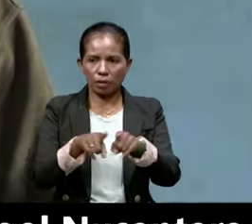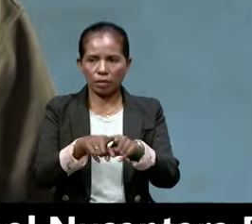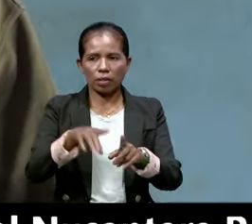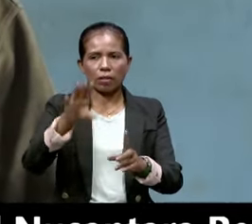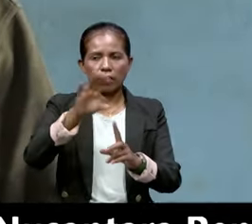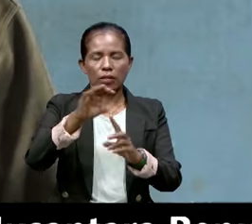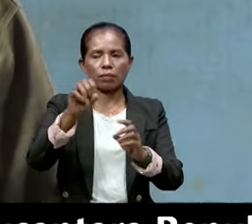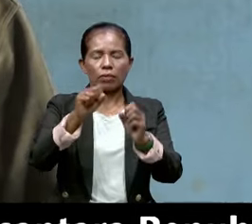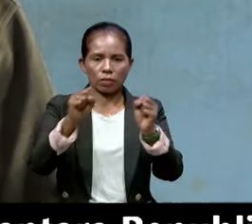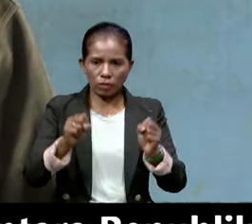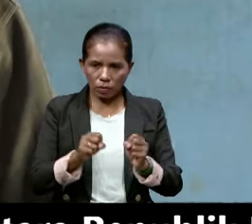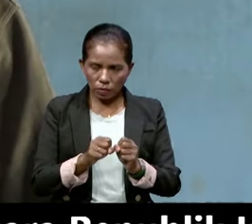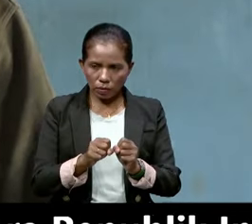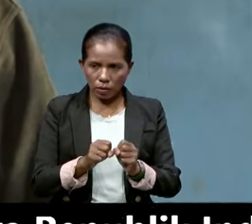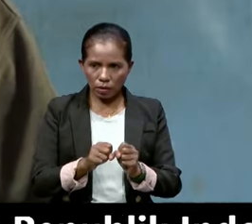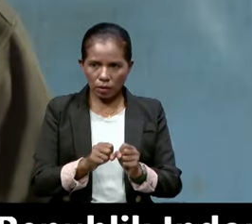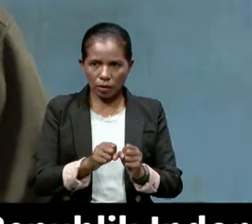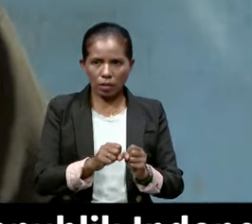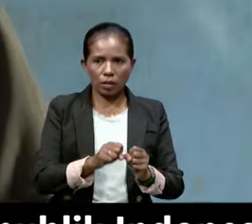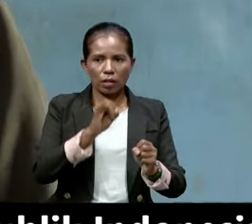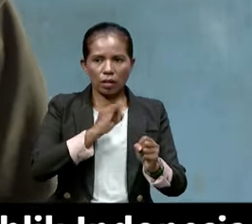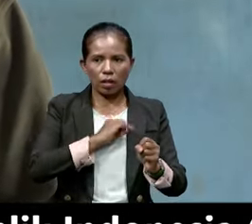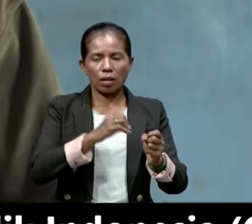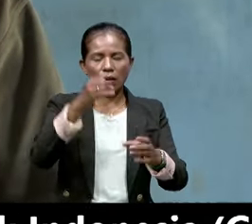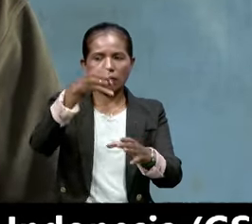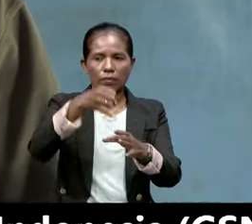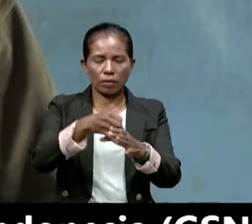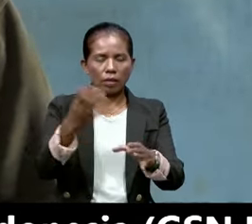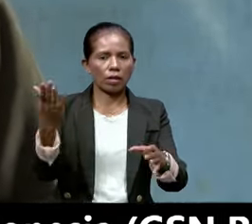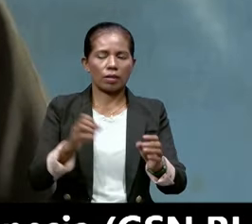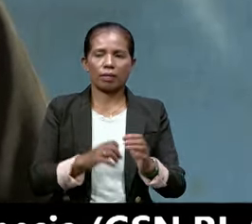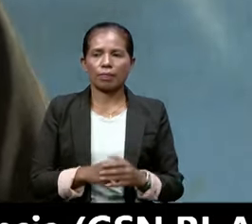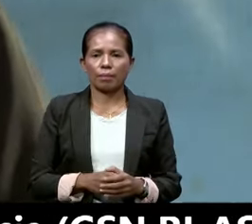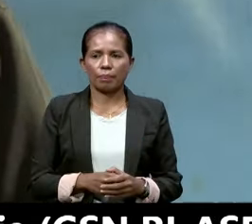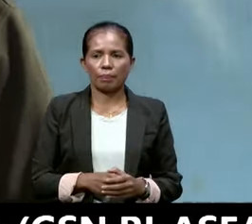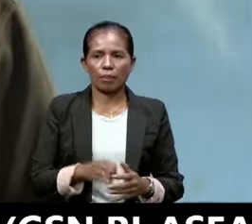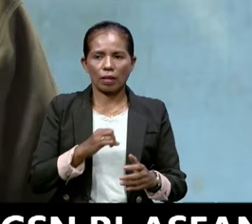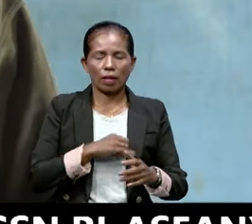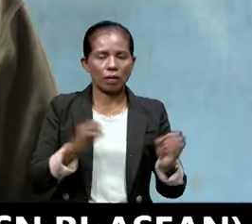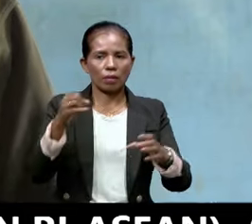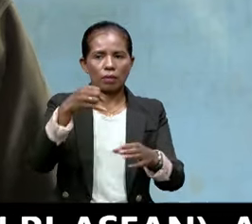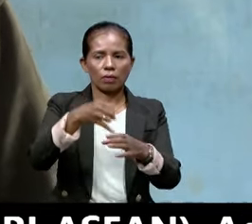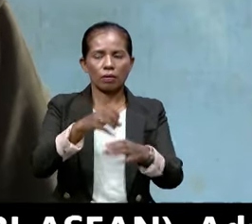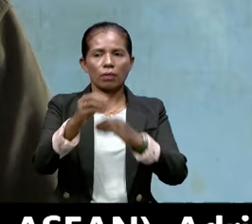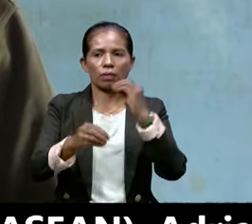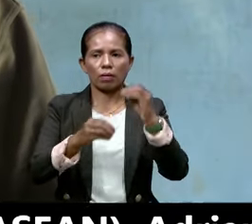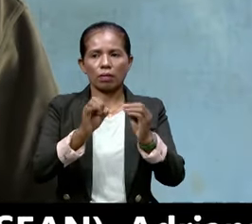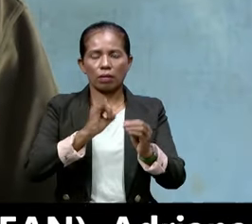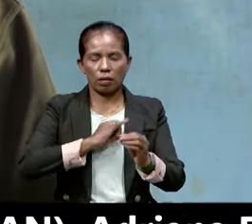sefis dusuku autoridade how involved it ne vasela eh how mak la involved ne significa kata